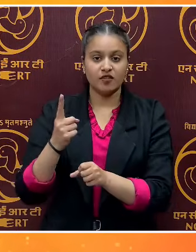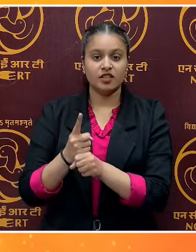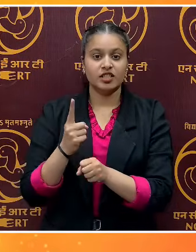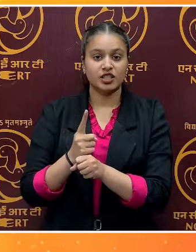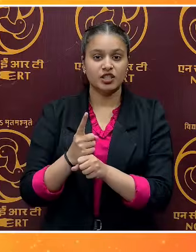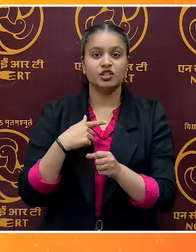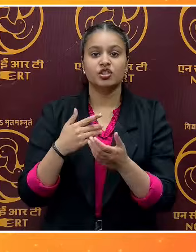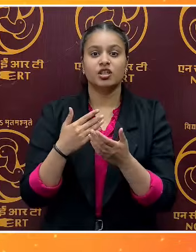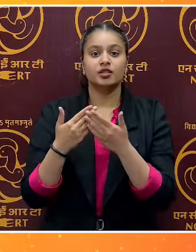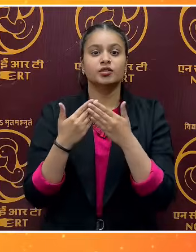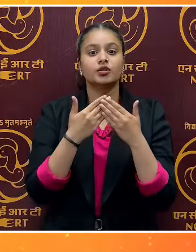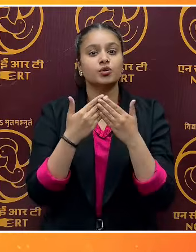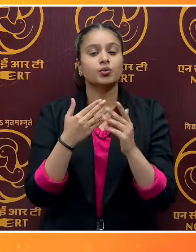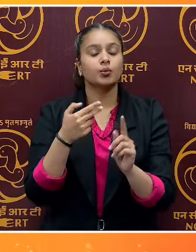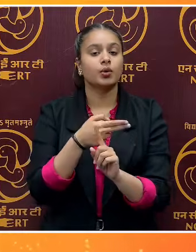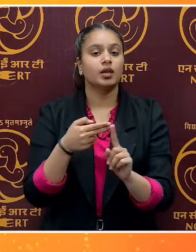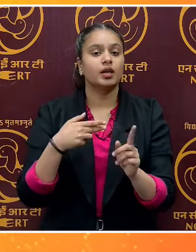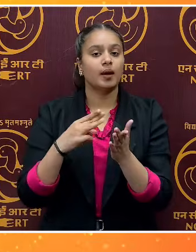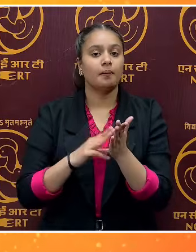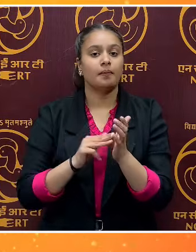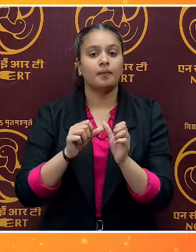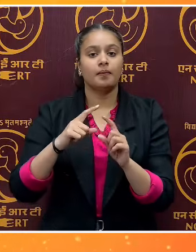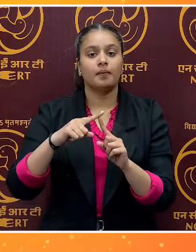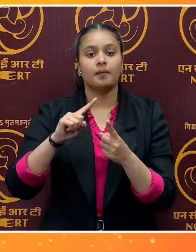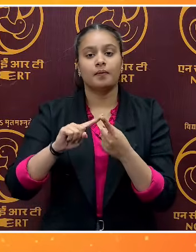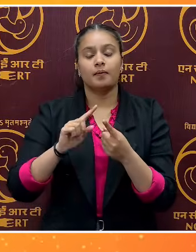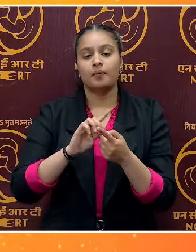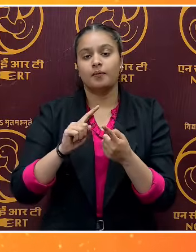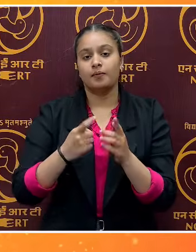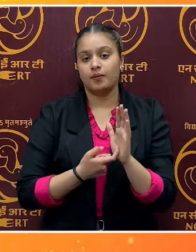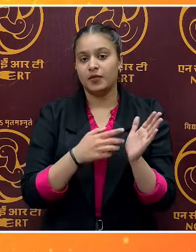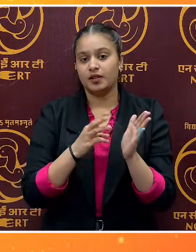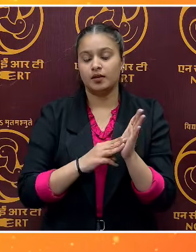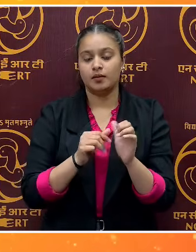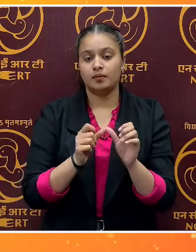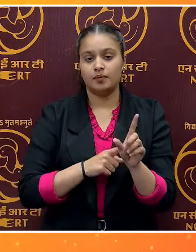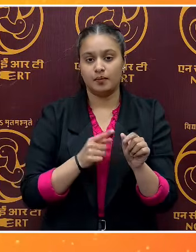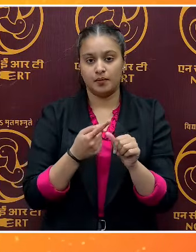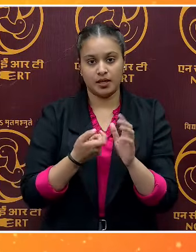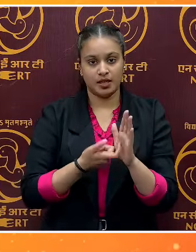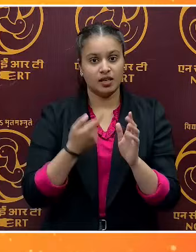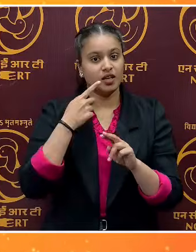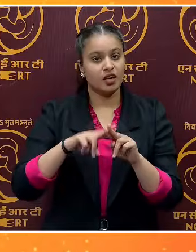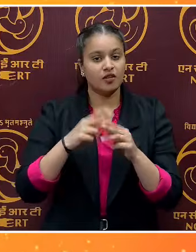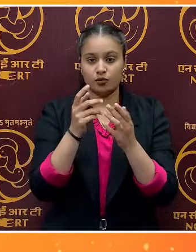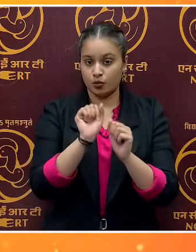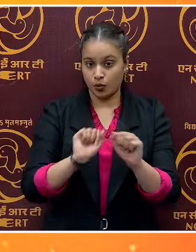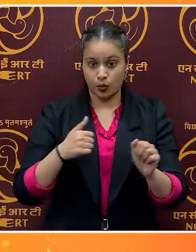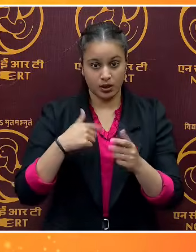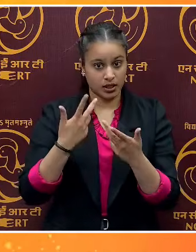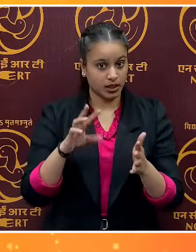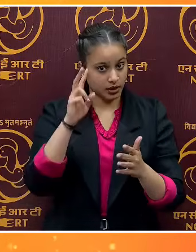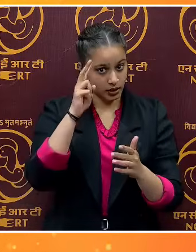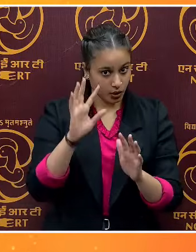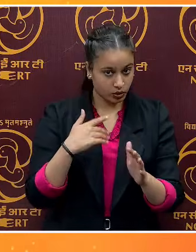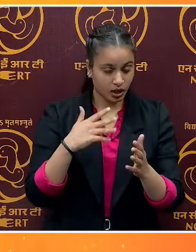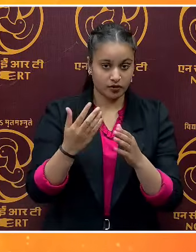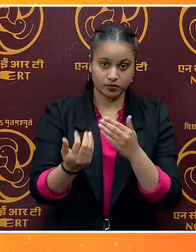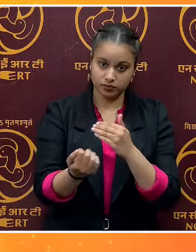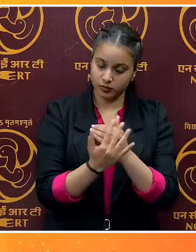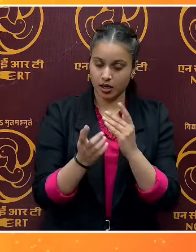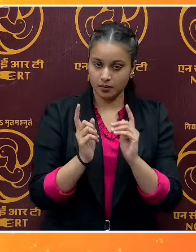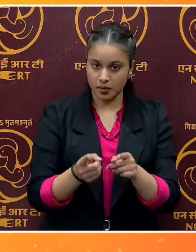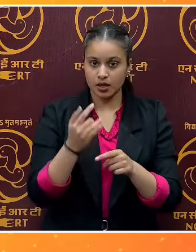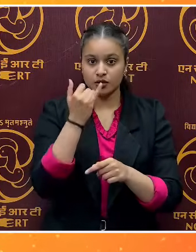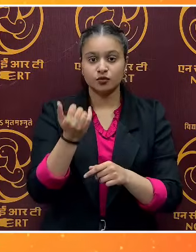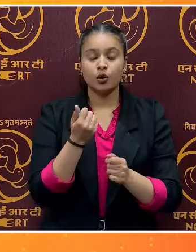स्कूल दिल्ली, और कोई भी आपके मन में क्वेरी आ रही हो बच्चों तो आप अपनी क्वेरीज हम तक ज़रूर पहुंचाएं। वी रियली वांट यू टू कॉल अस ऑन आवर टेलीफोन